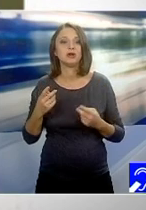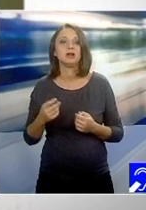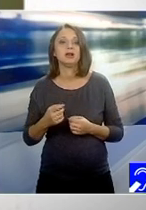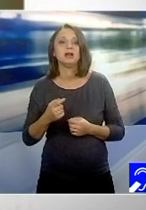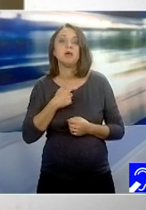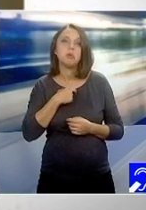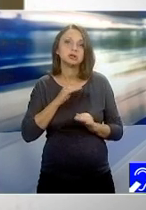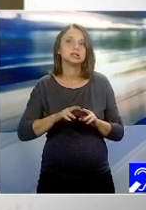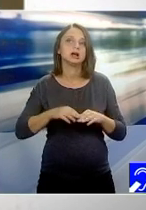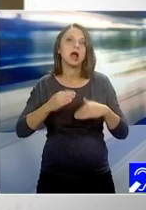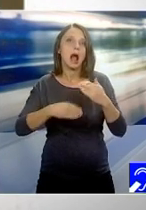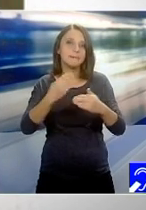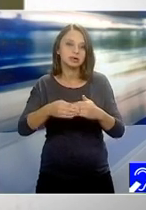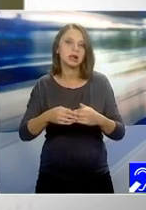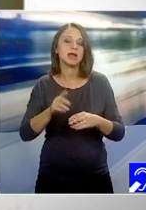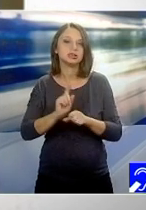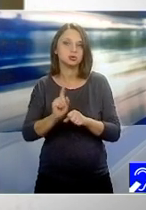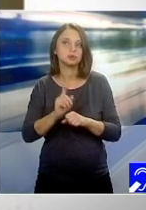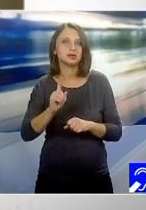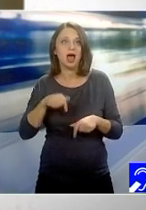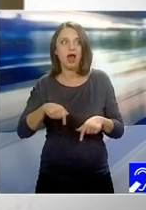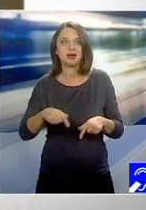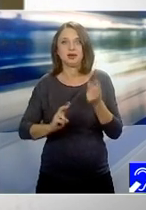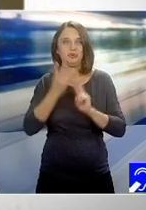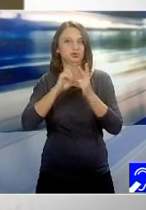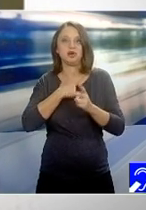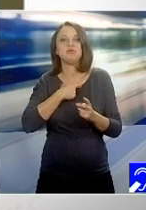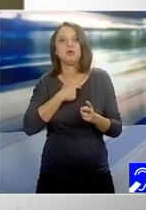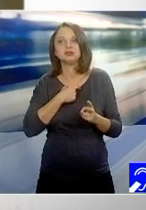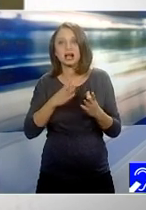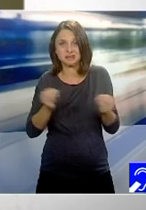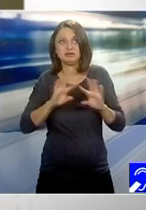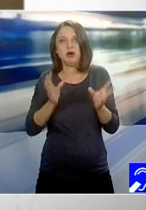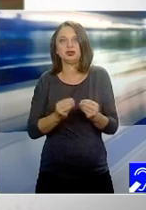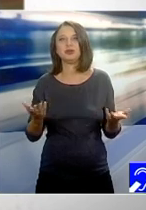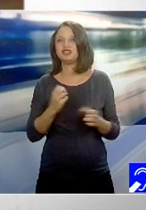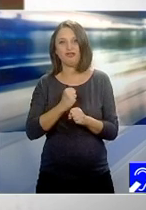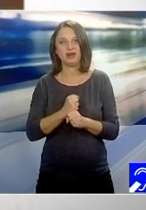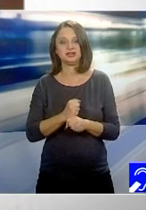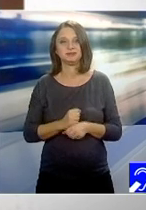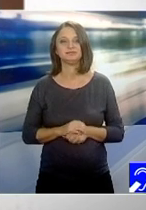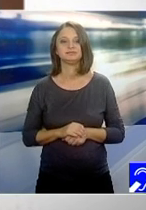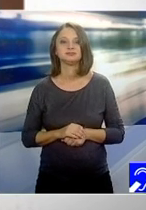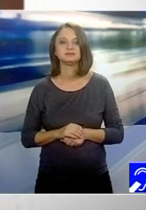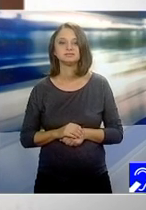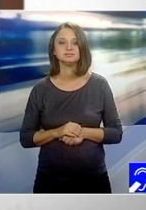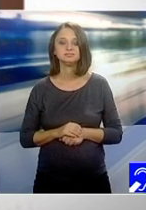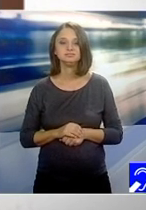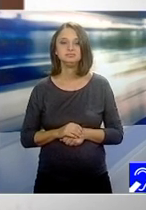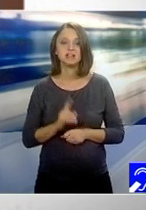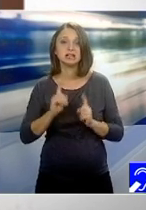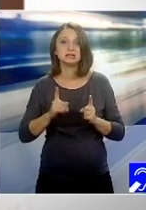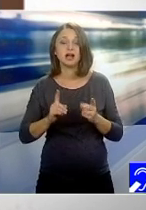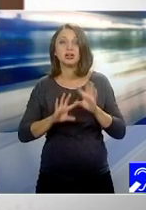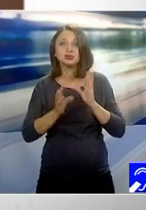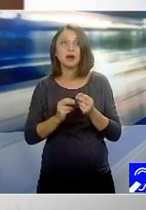amâna. Pierzi bani, te iei împrumut, după aia devii eficient, plătești datoriile. Aici, dacă s-a dus naibii